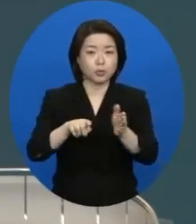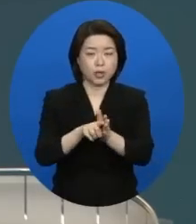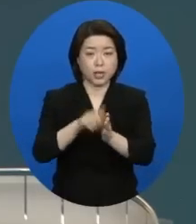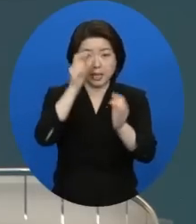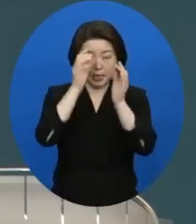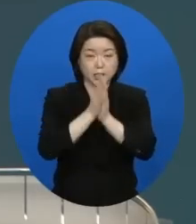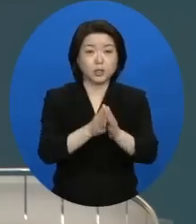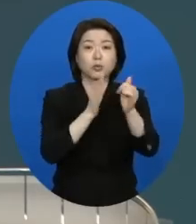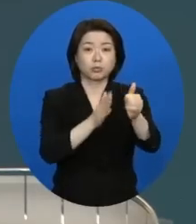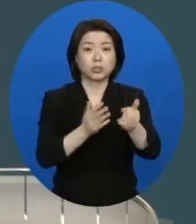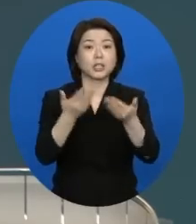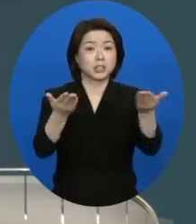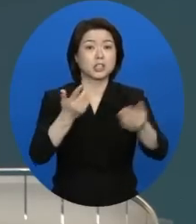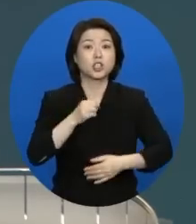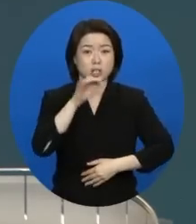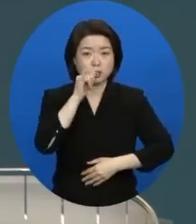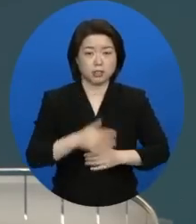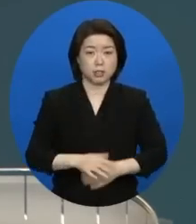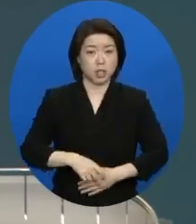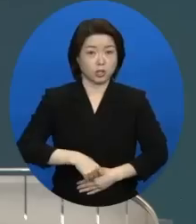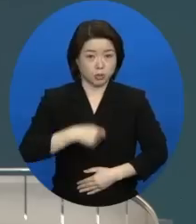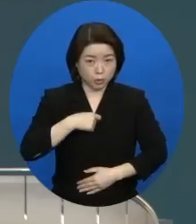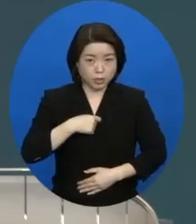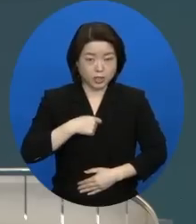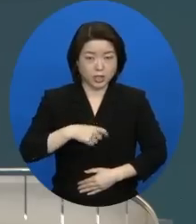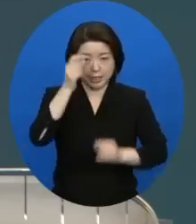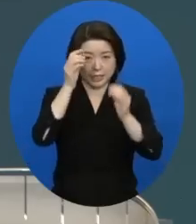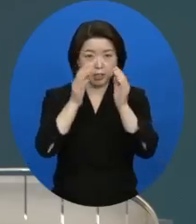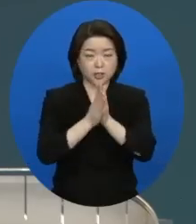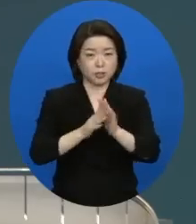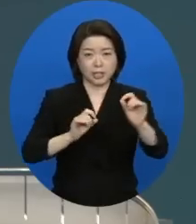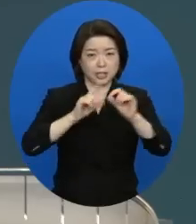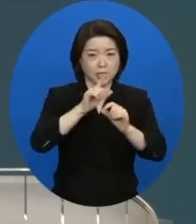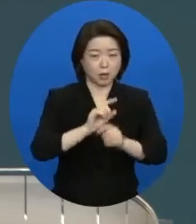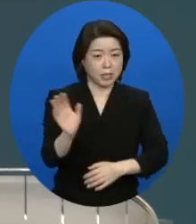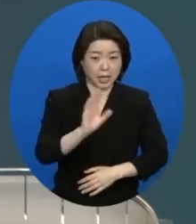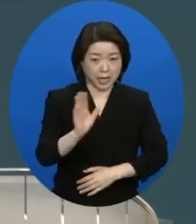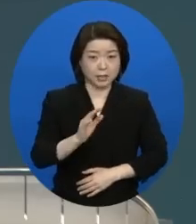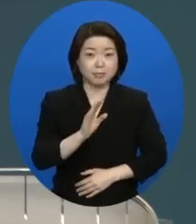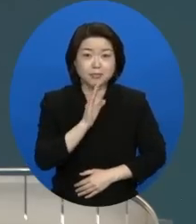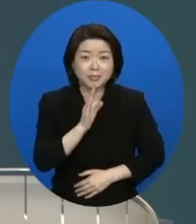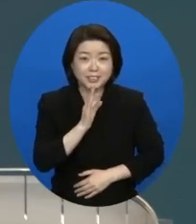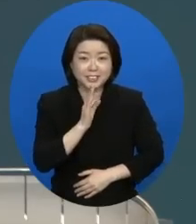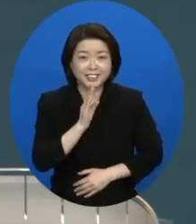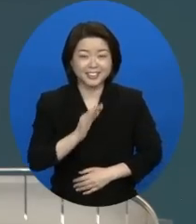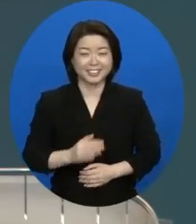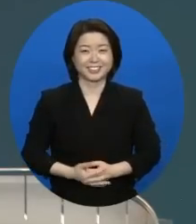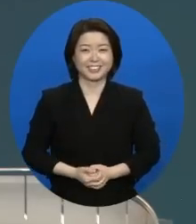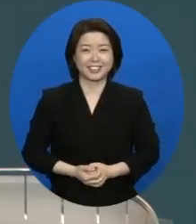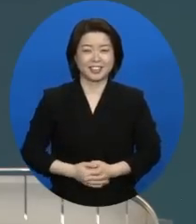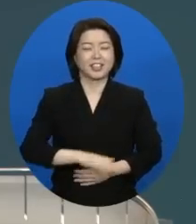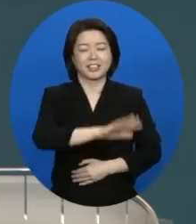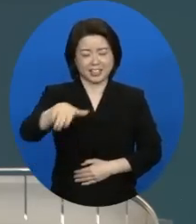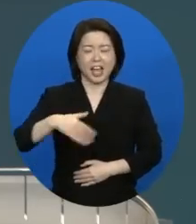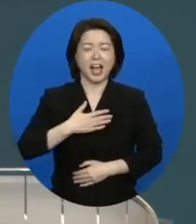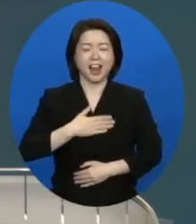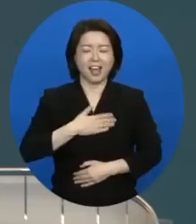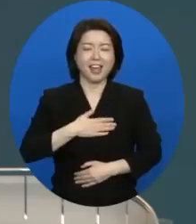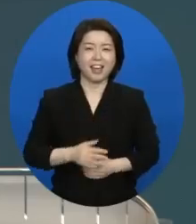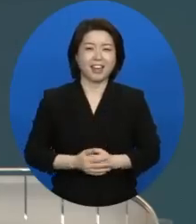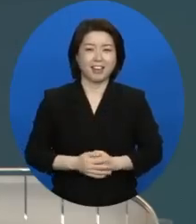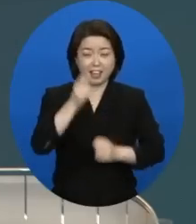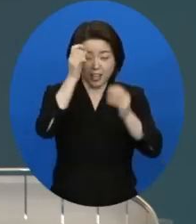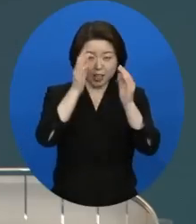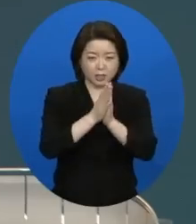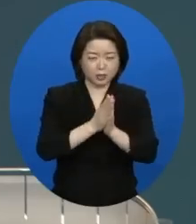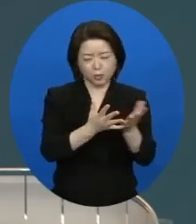부탁도 드렸는데 솔직히 기도 대부분 안 하셨잖아요. 다 알아요. 기도할